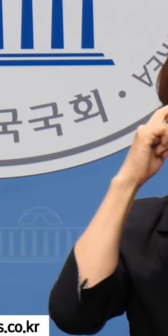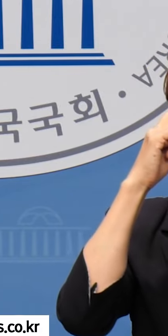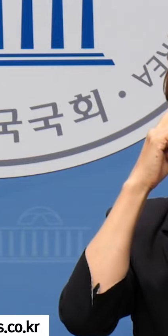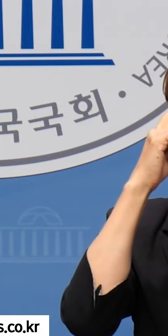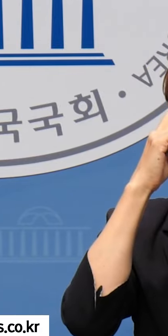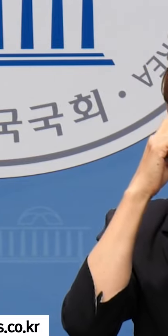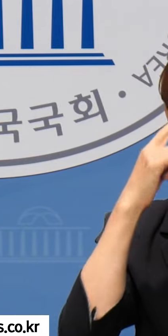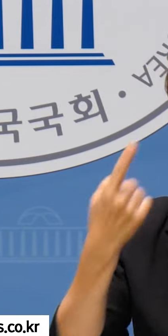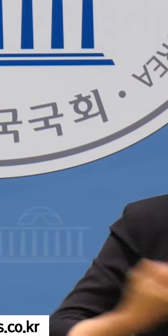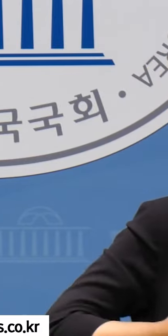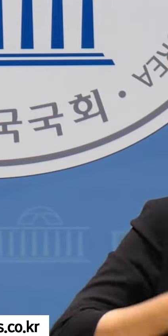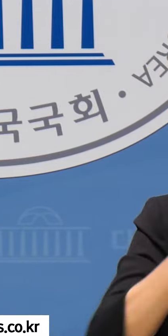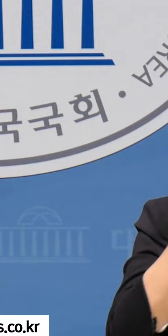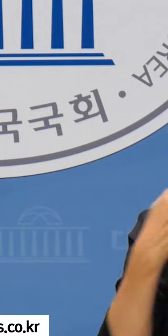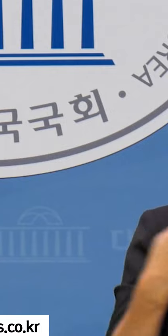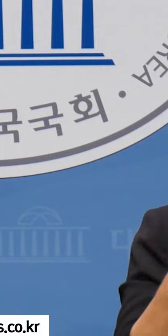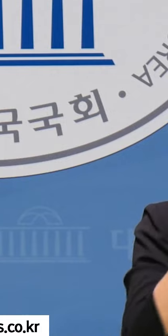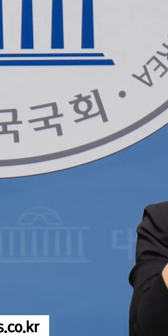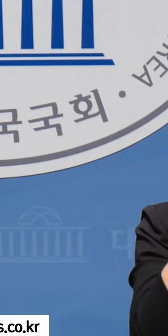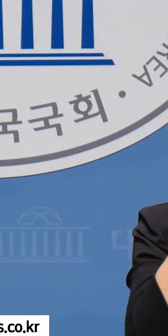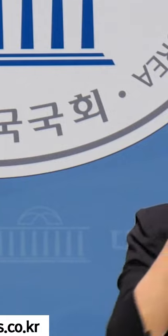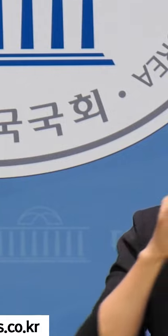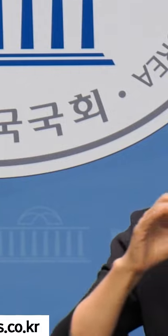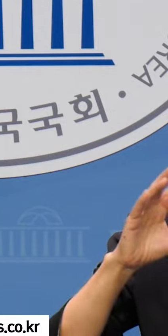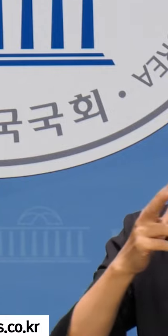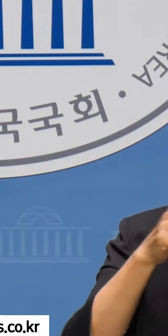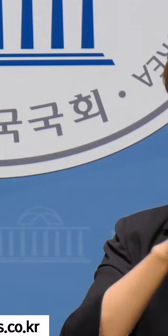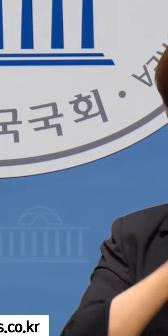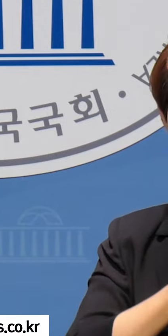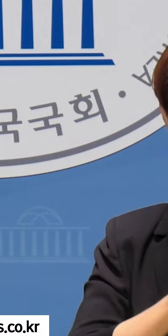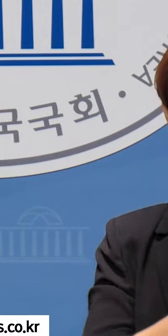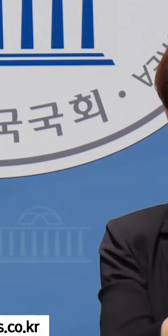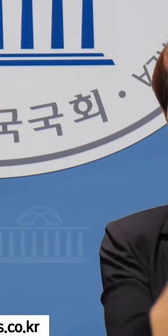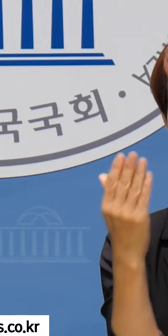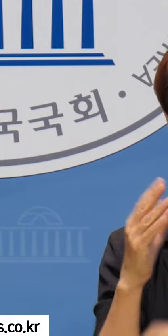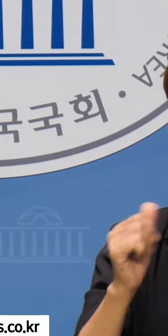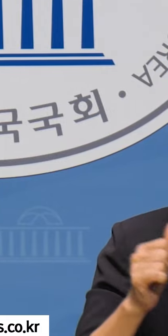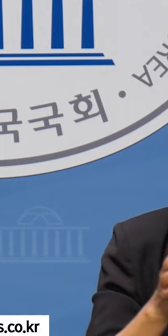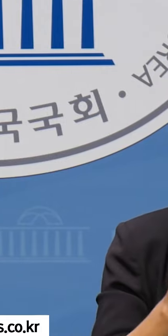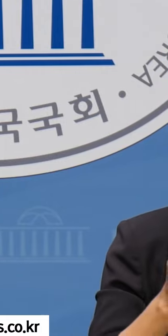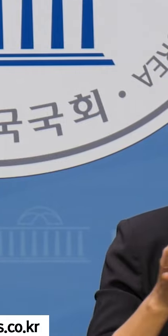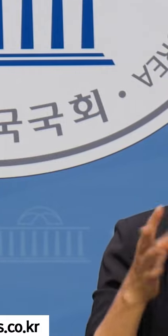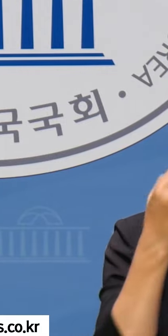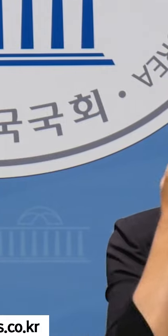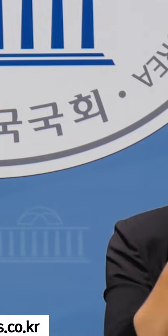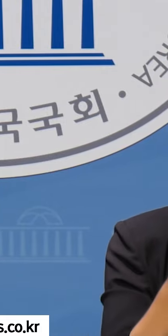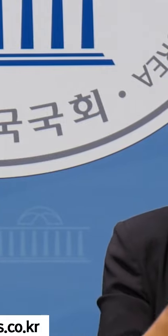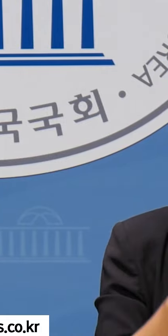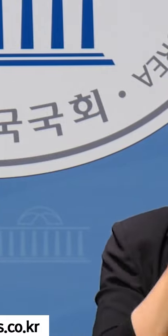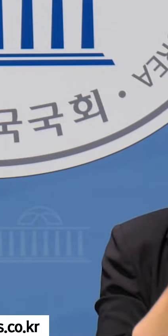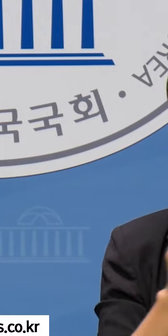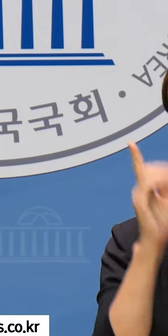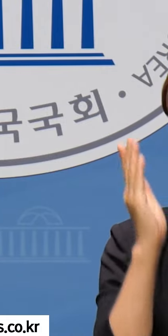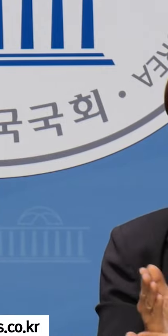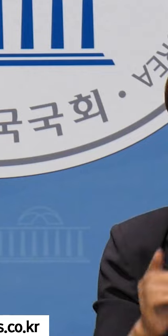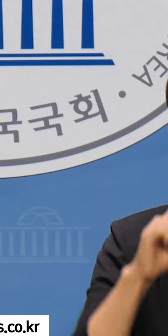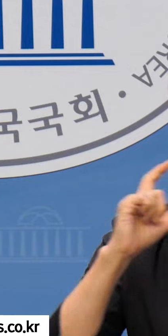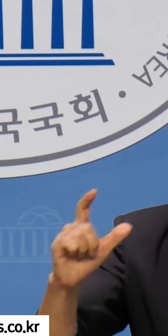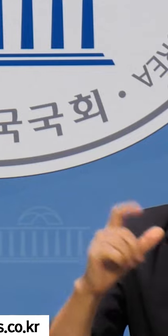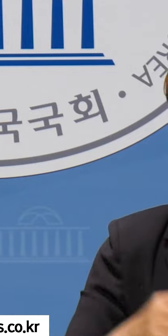조금이라도 비판하면 국회의원이든 언론이든 일반 국민이든 가리지 않고 입을 틀어 막아왔습니다.